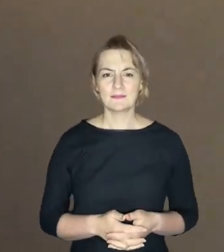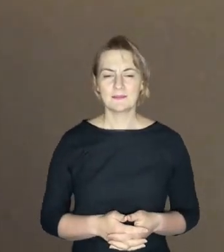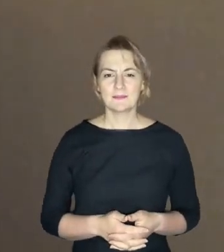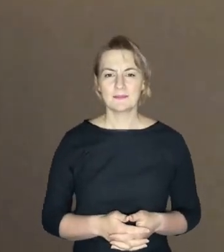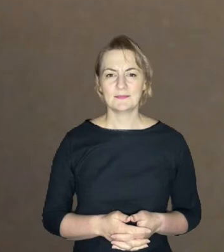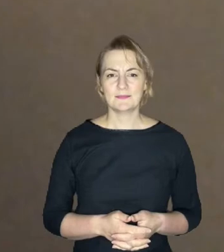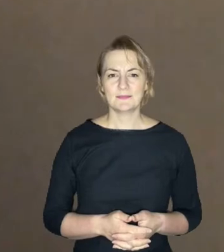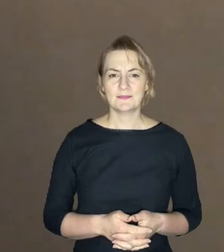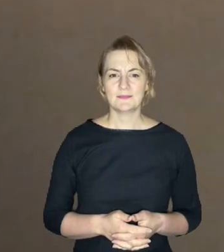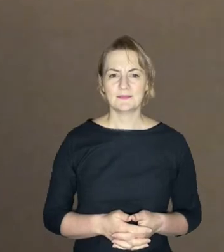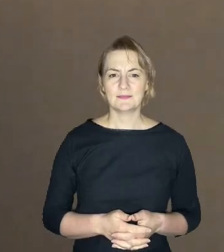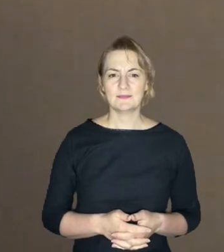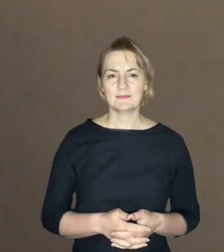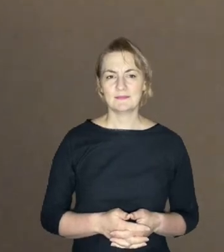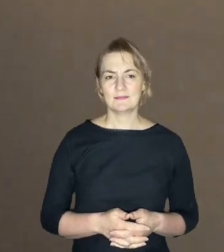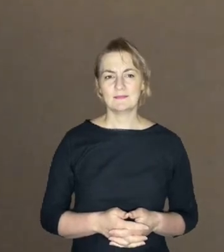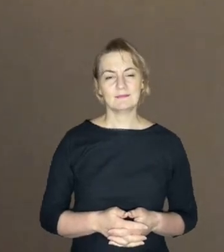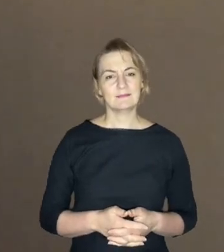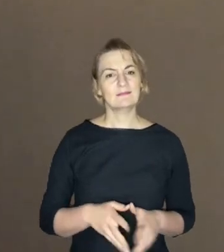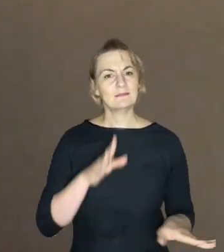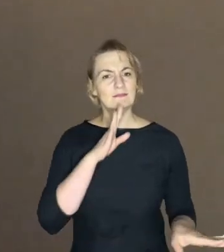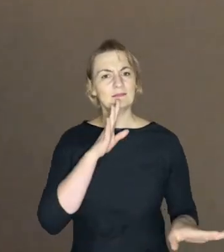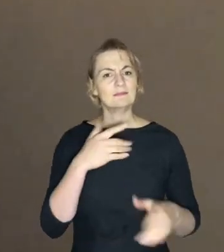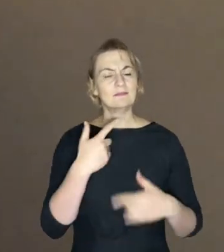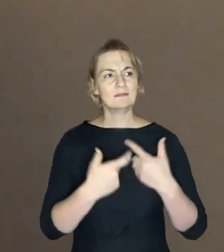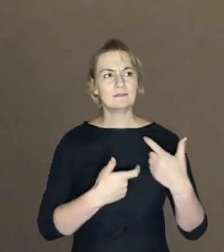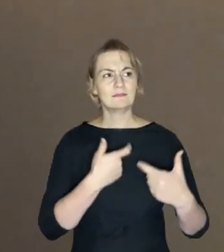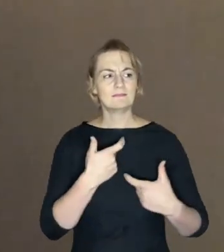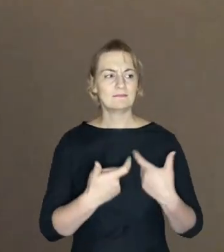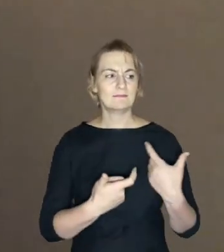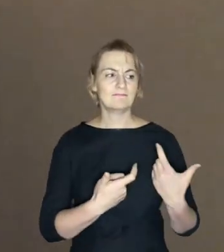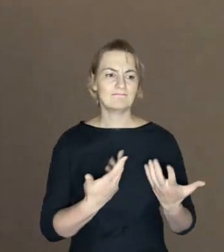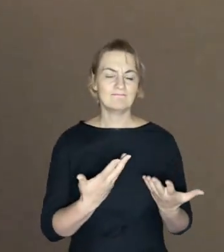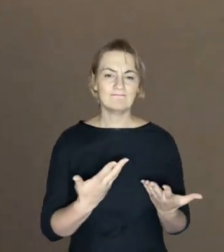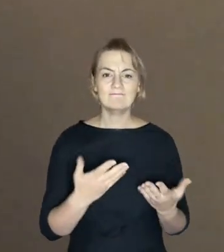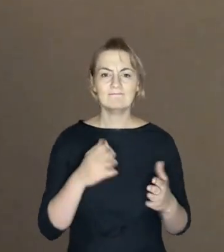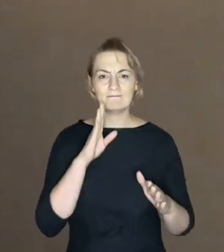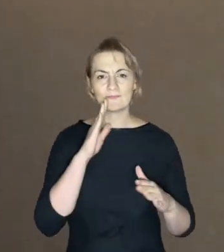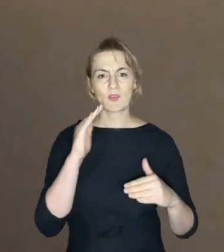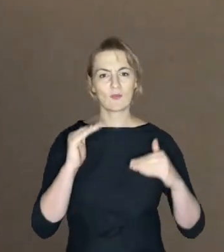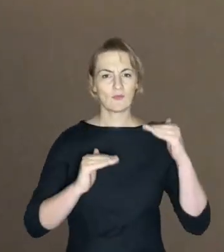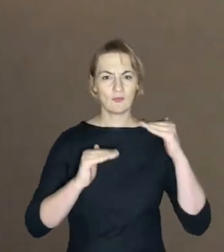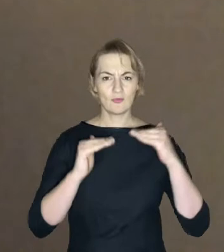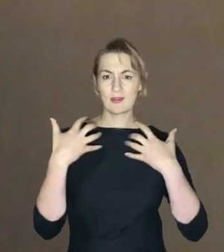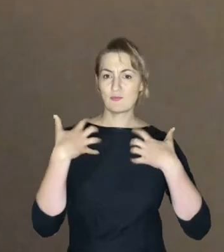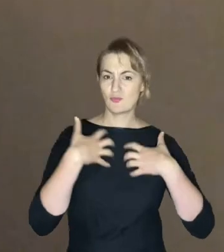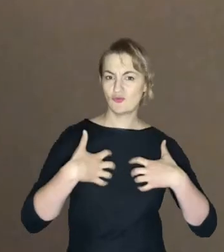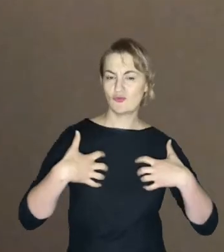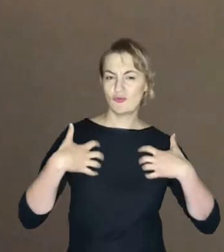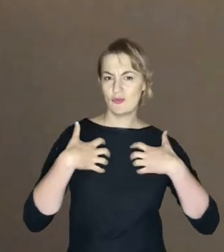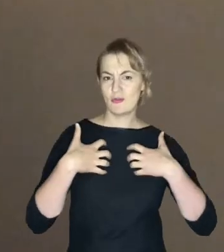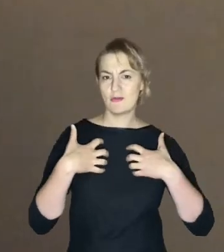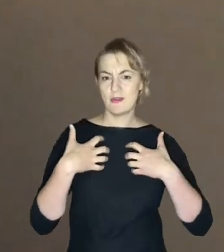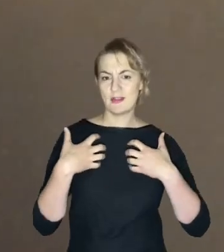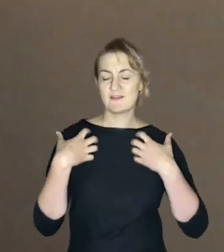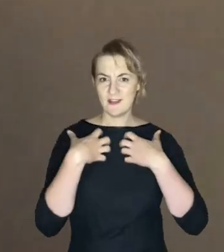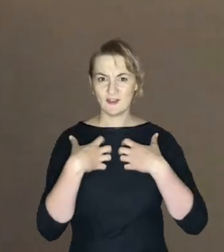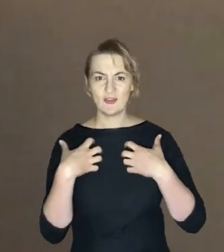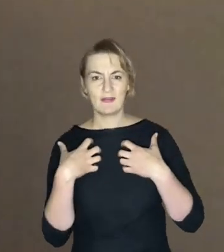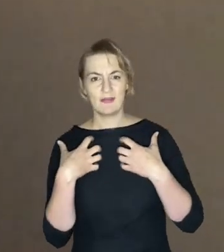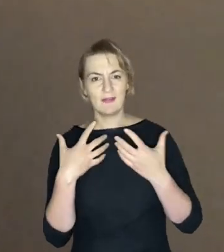z takim zachowującego się w takiej harmonii z przyrodą, ze zwierzętami, no